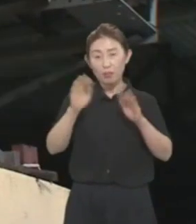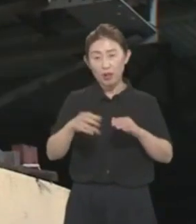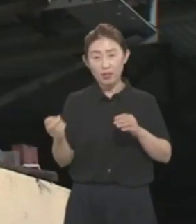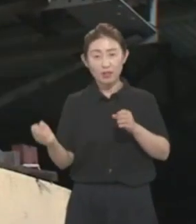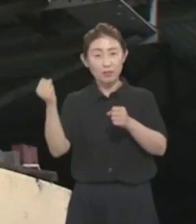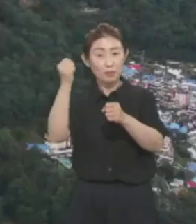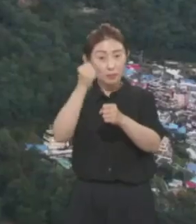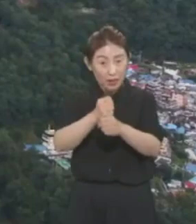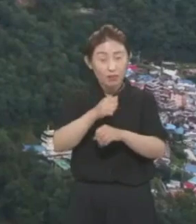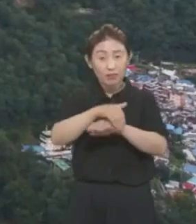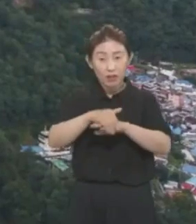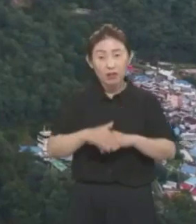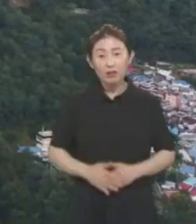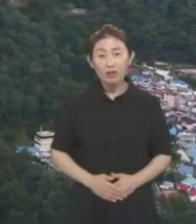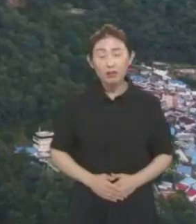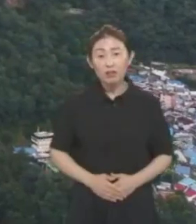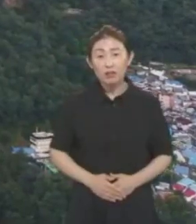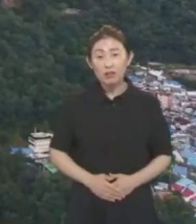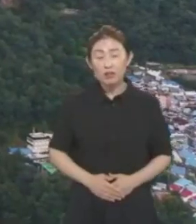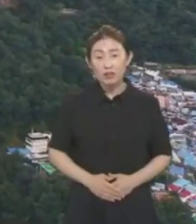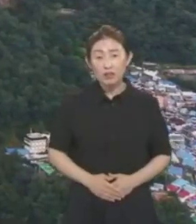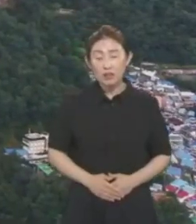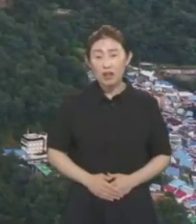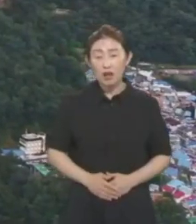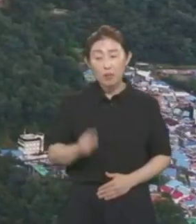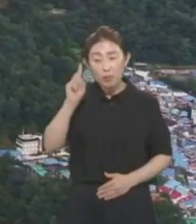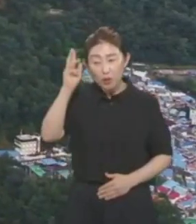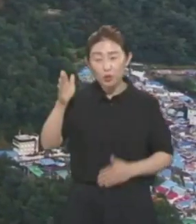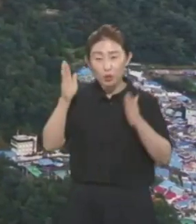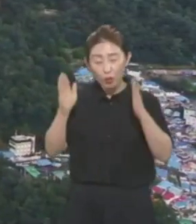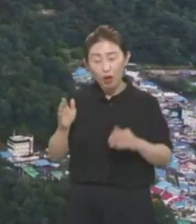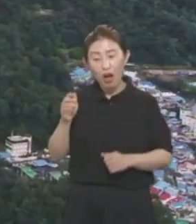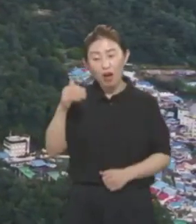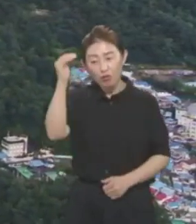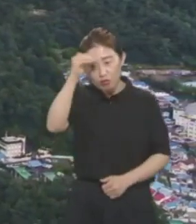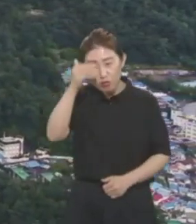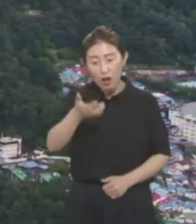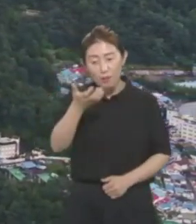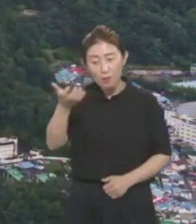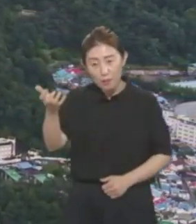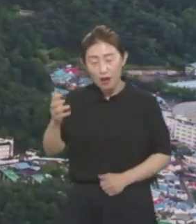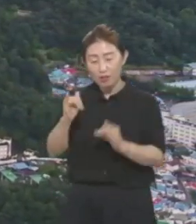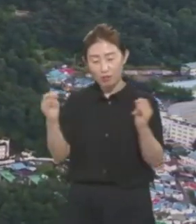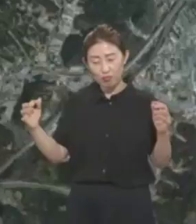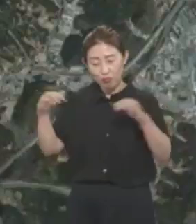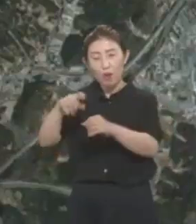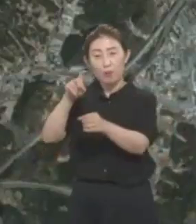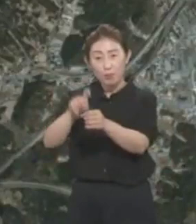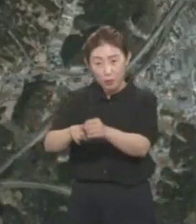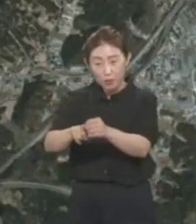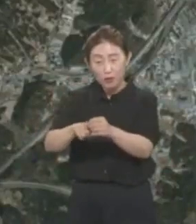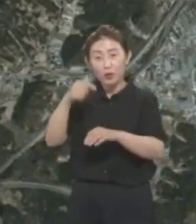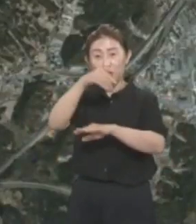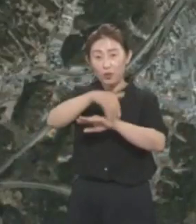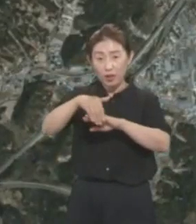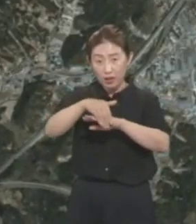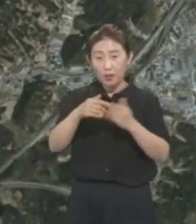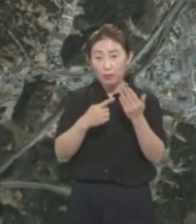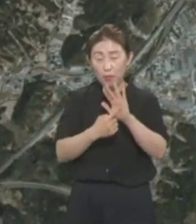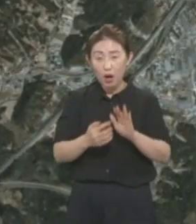부활할 전망입니다. 대전 보문산을 체류형 관광단지로 탈바꿈시키기 위한 보물산 프로젝트의